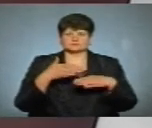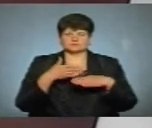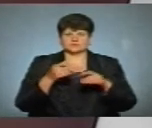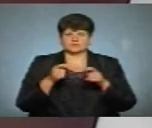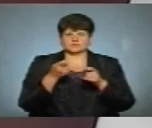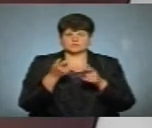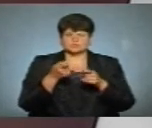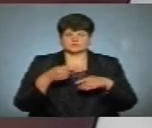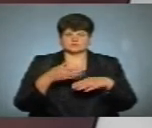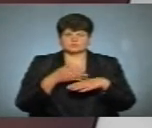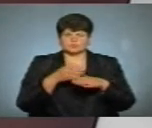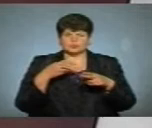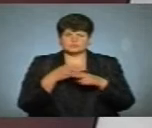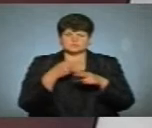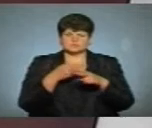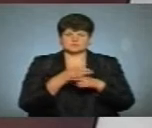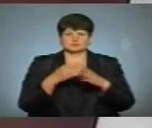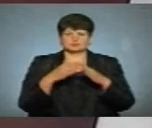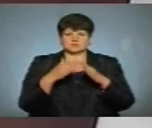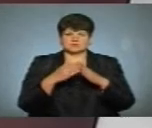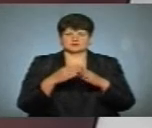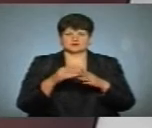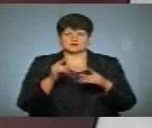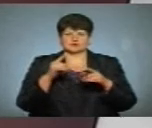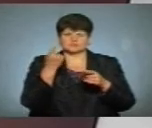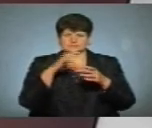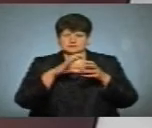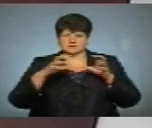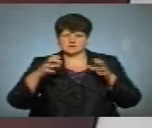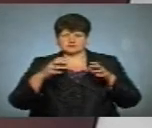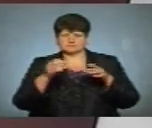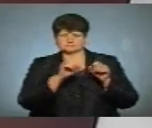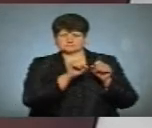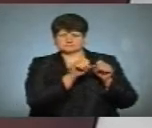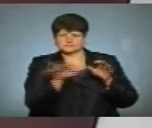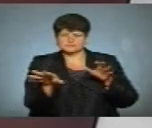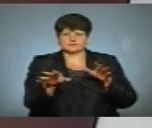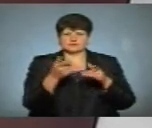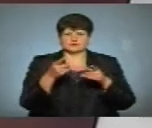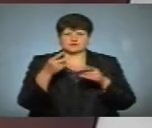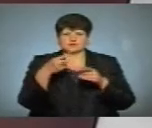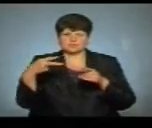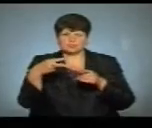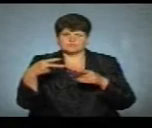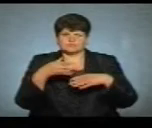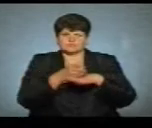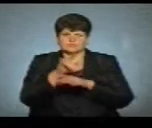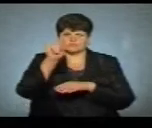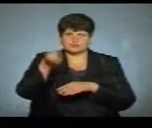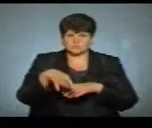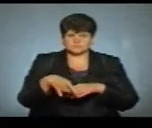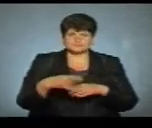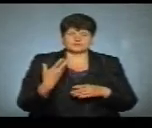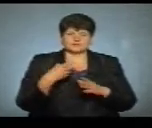цеглина відкололася, полетіла у будинок навпроти і вибила вікно на другому поверсі. Ось відео з місця події, яке відзняв